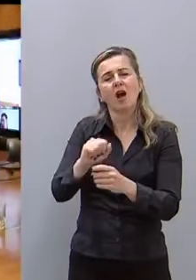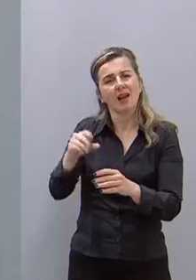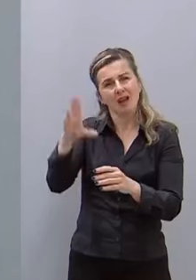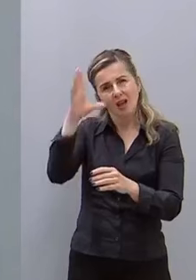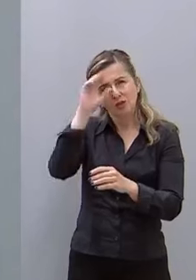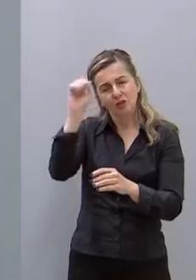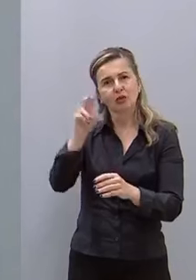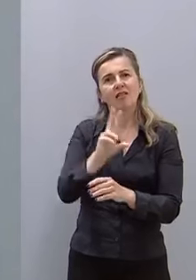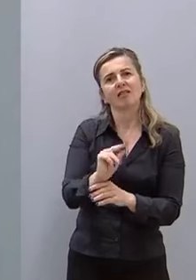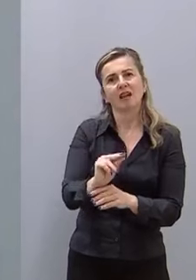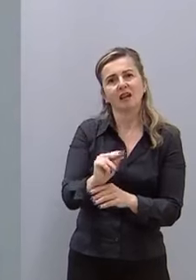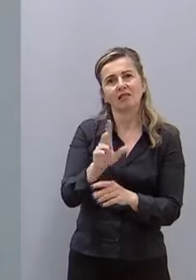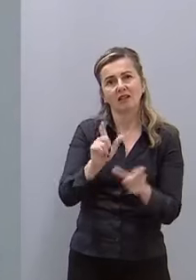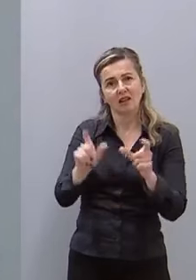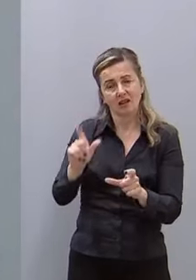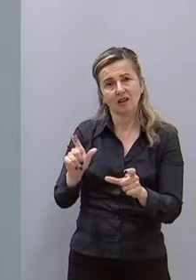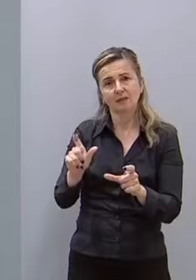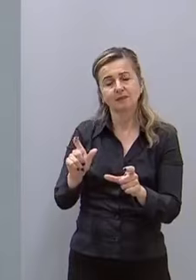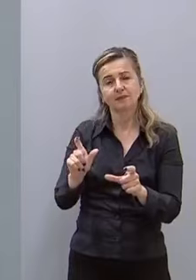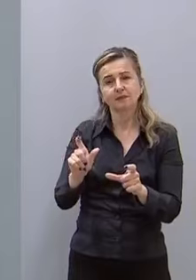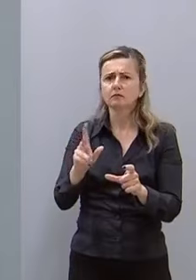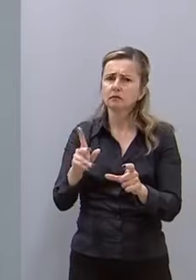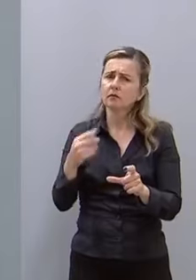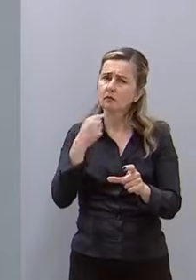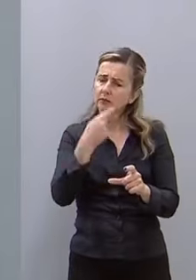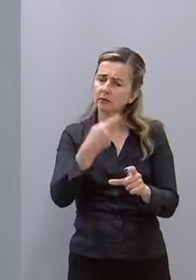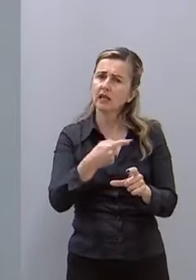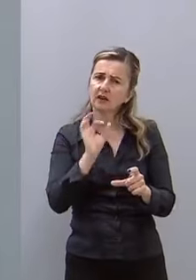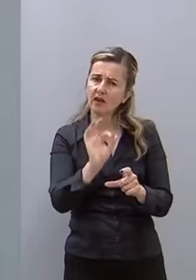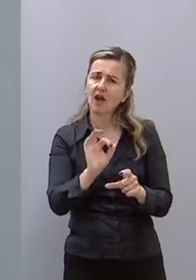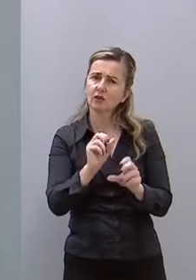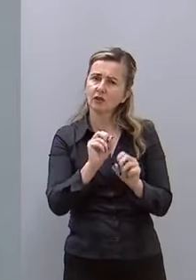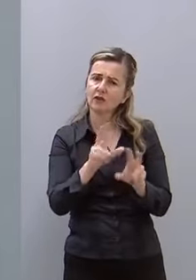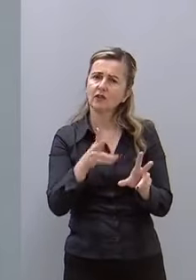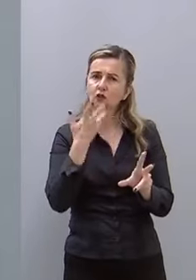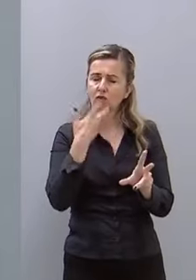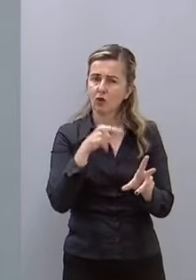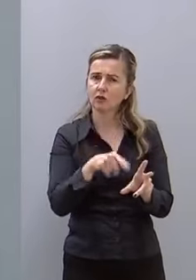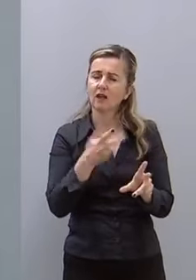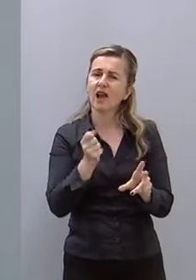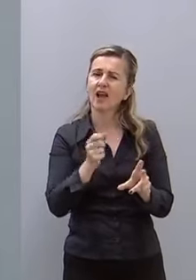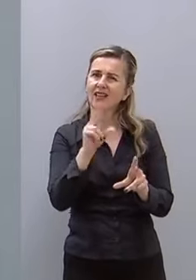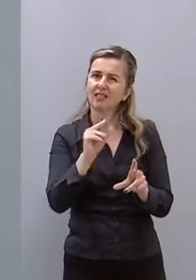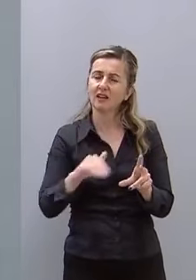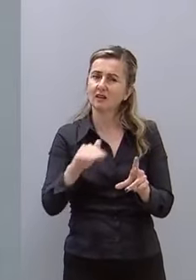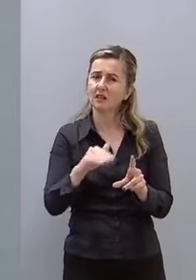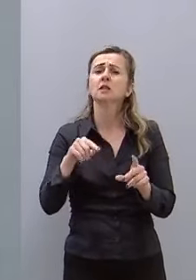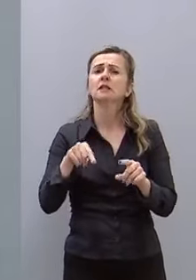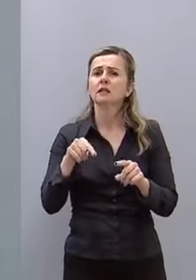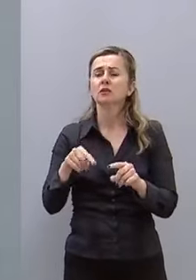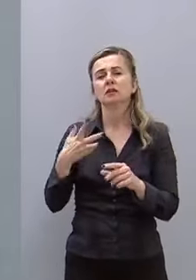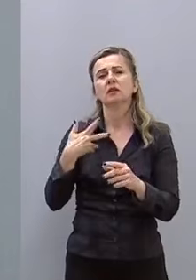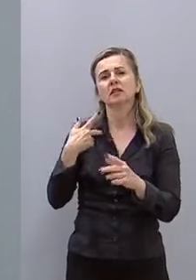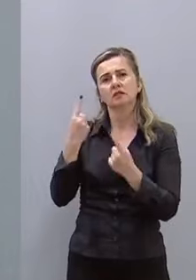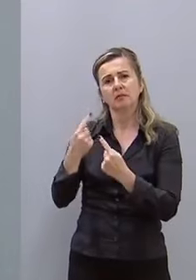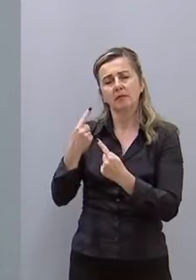questa necessità da parte di alcuni studenti trentini e questa ipotesi al vaglio della